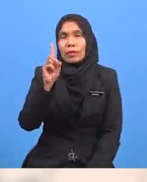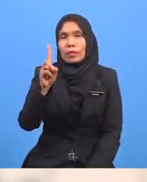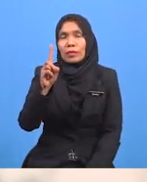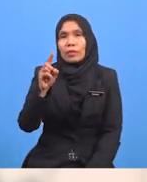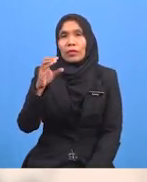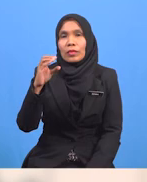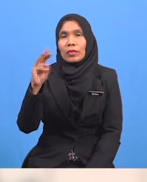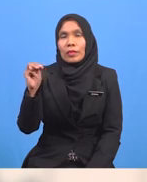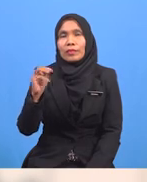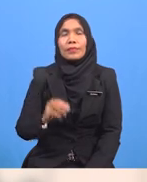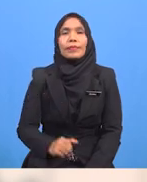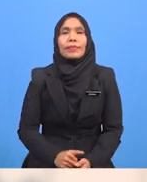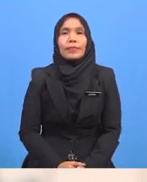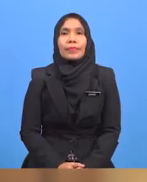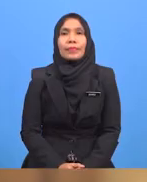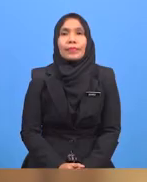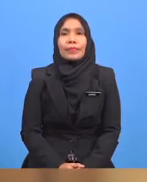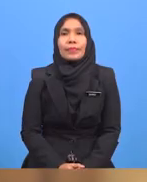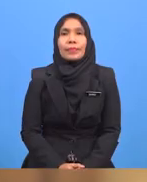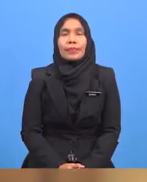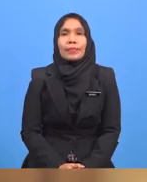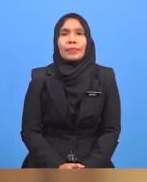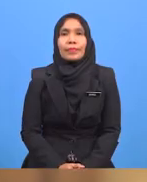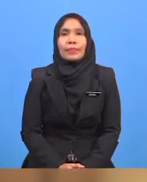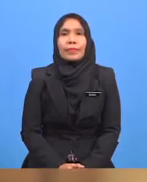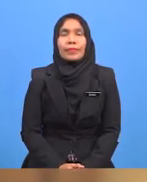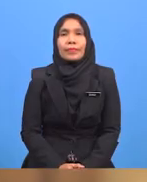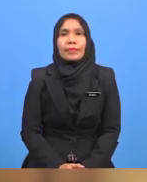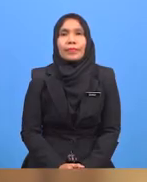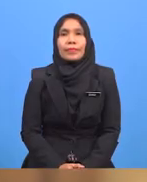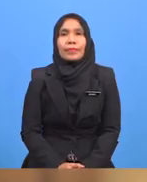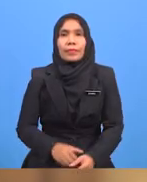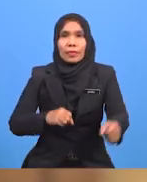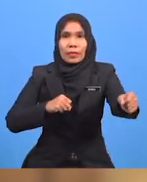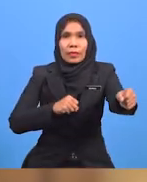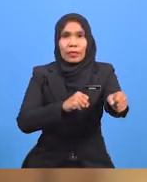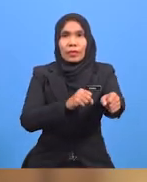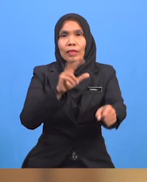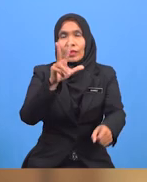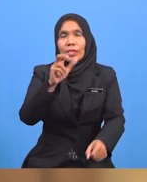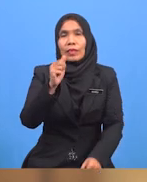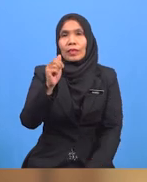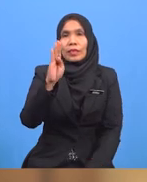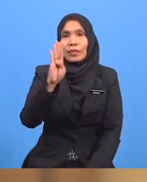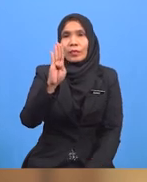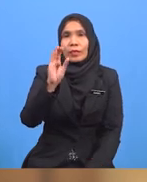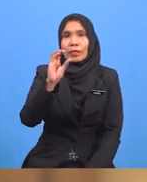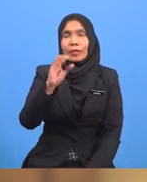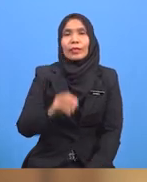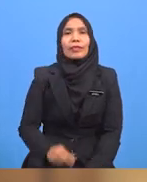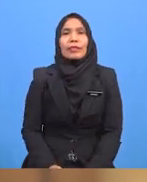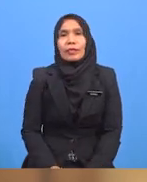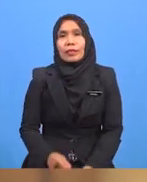81 cm oleh itu maklumat bagi segitiga EBC telah dapat